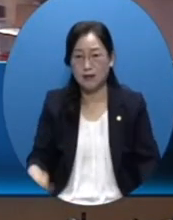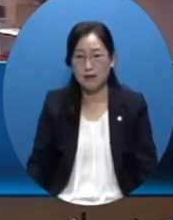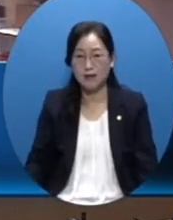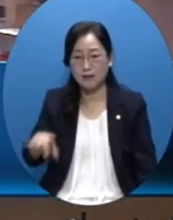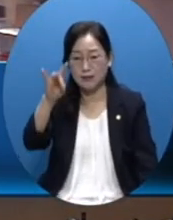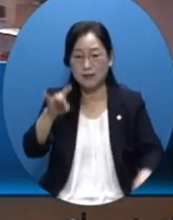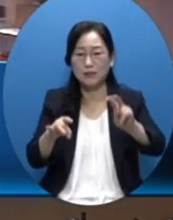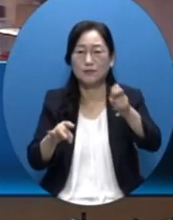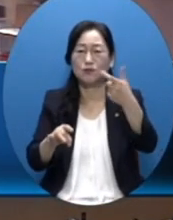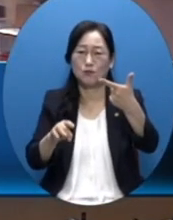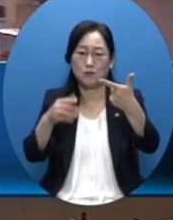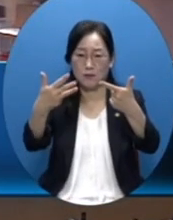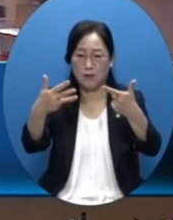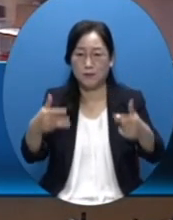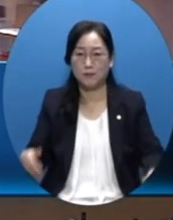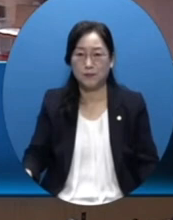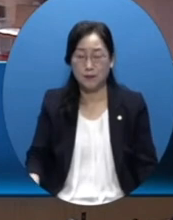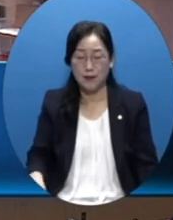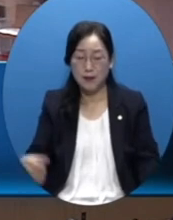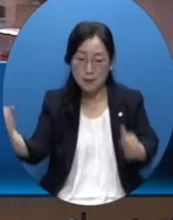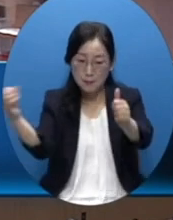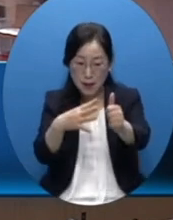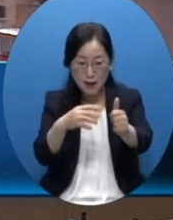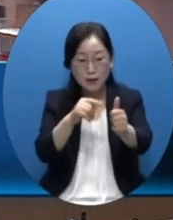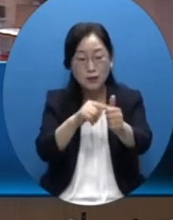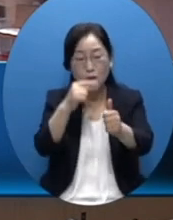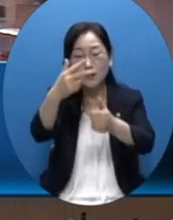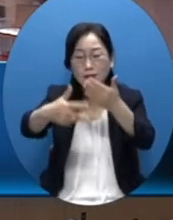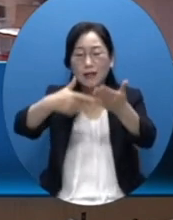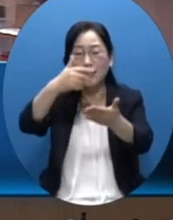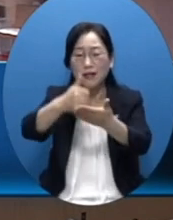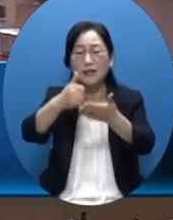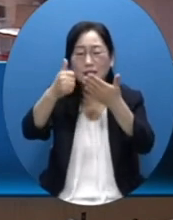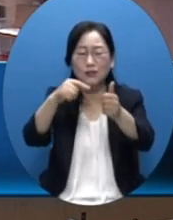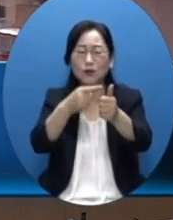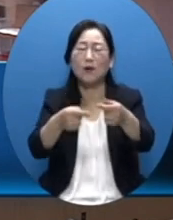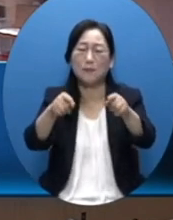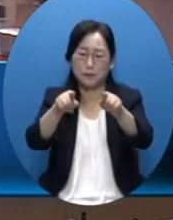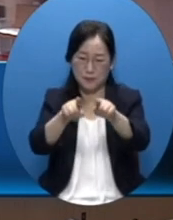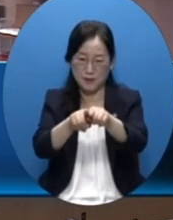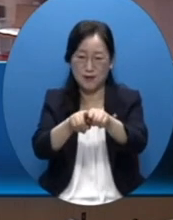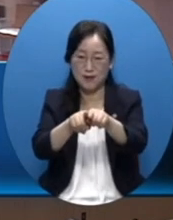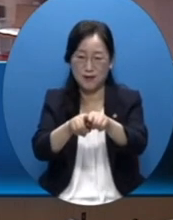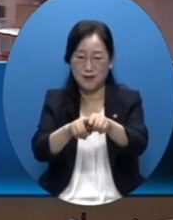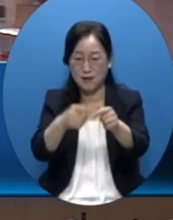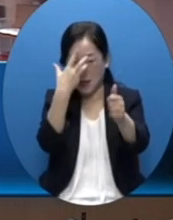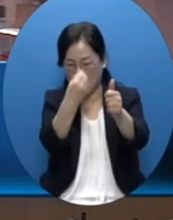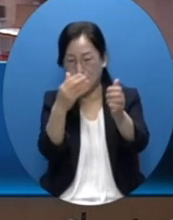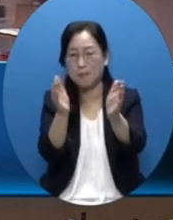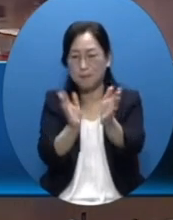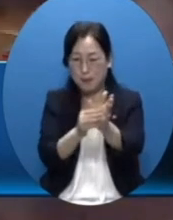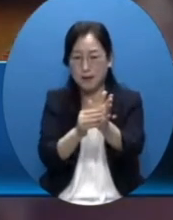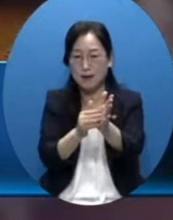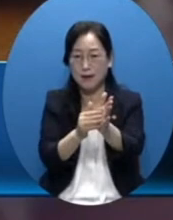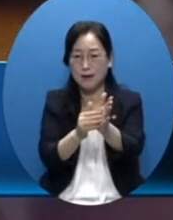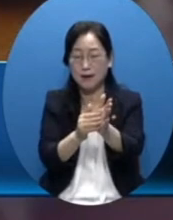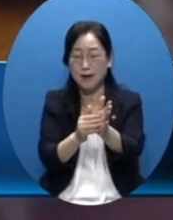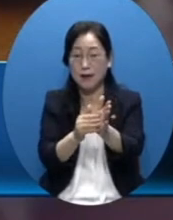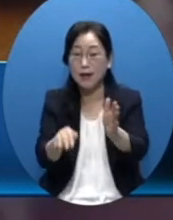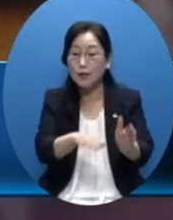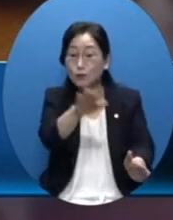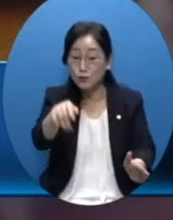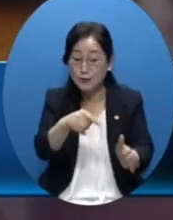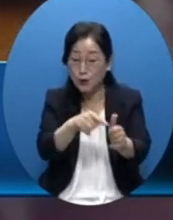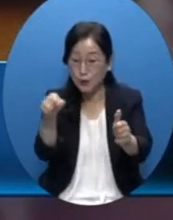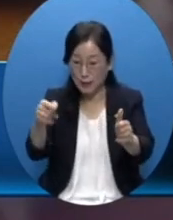구절입니다 그들이 이르되 야외 께서 너와 함께 하심을 우리가 분명히 보았으므로 우리의 사회